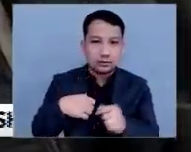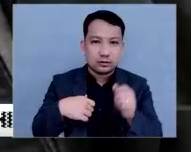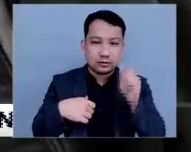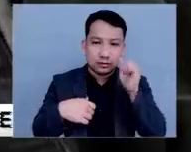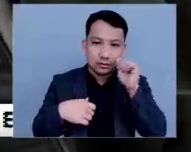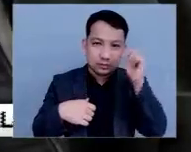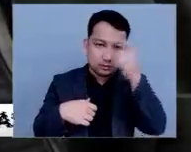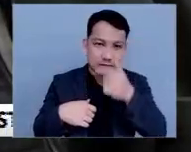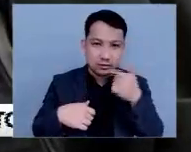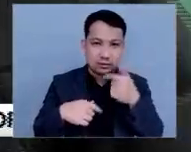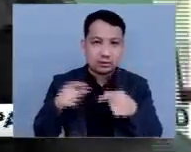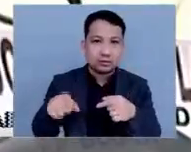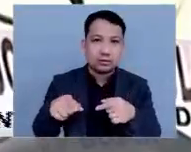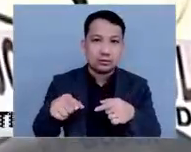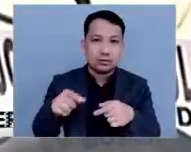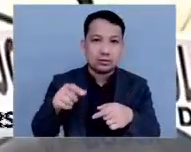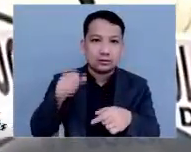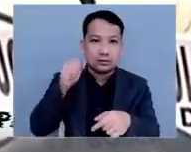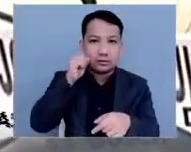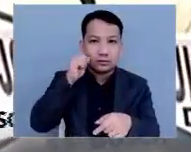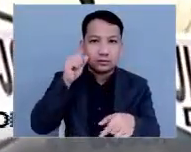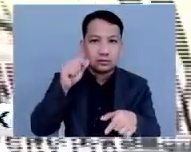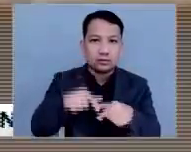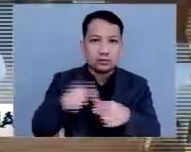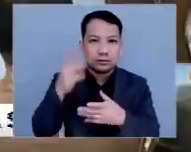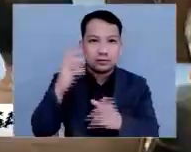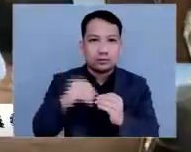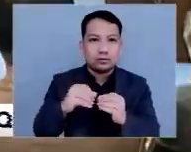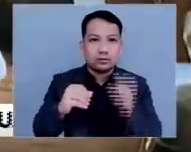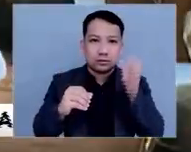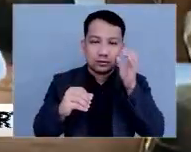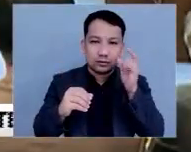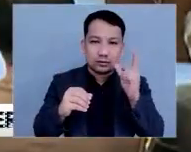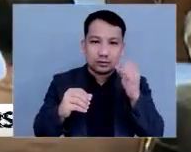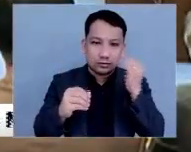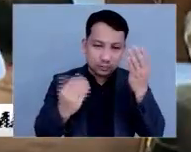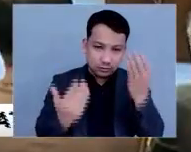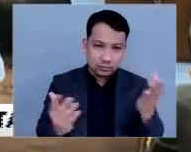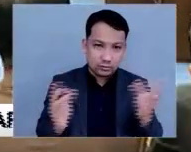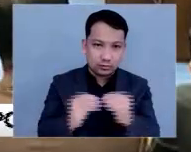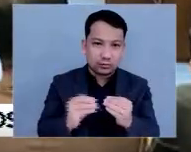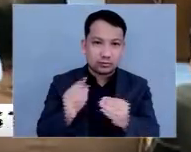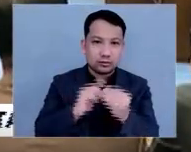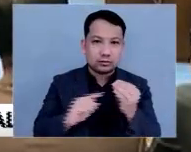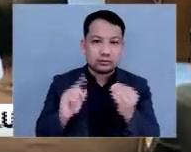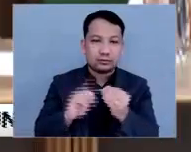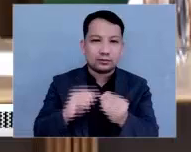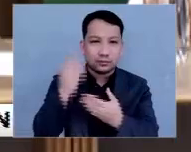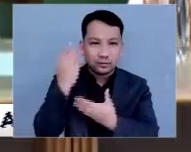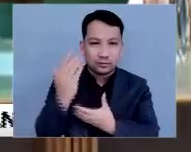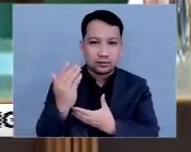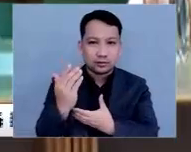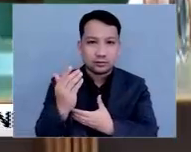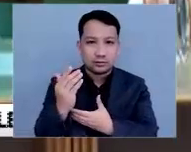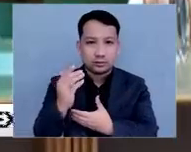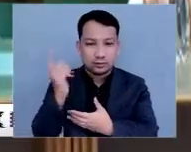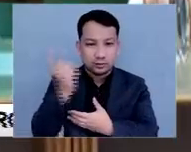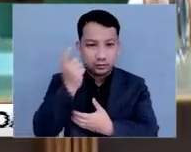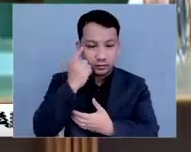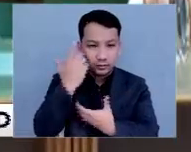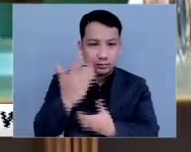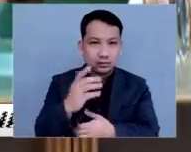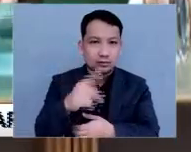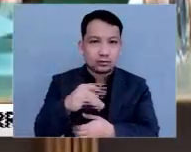inakalang kapatid niya na si shila go at si Cassandra leong dito na ungkat ang tungkol sa ilang opisyal ng gobyerno na nasa payola